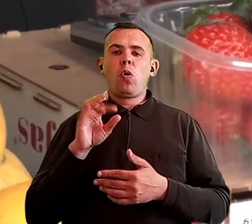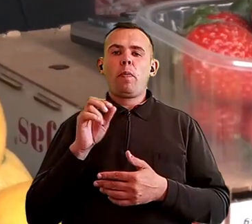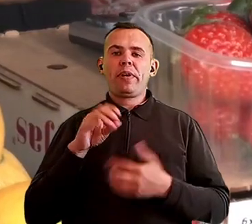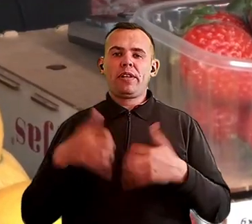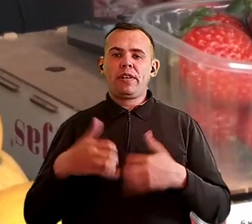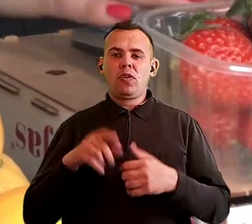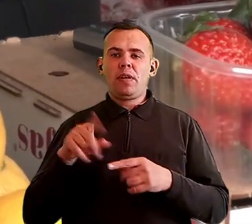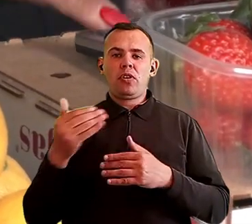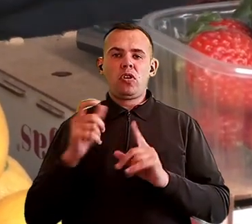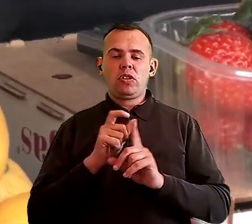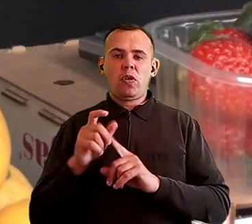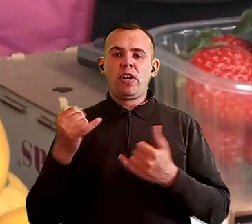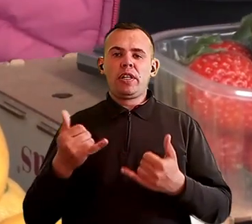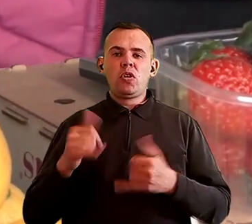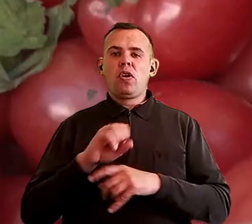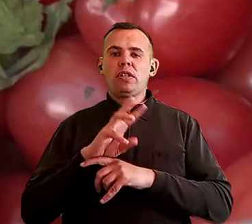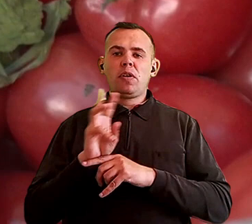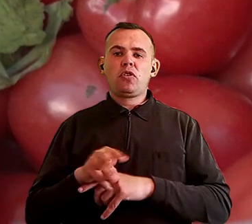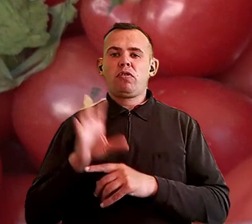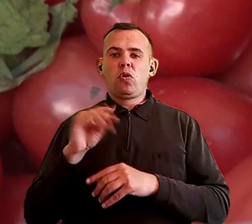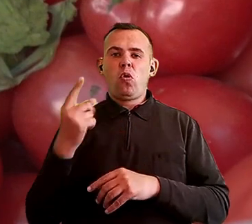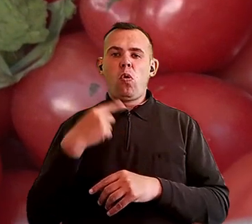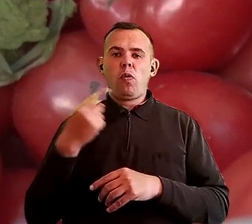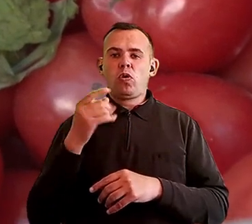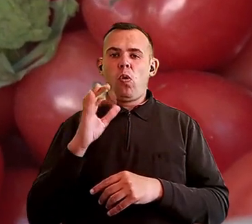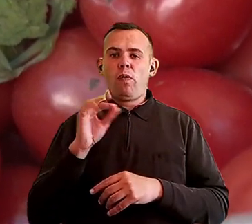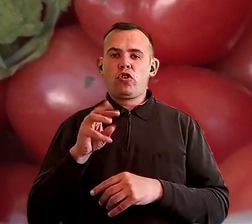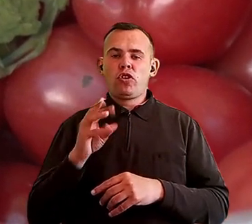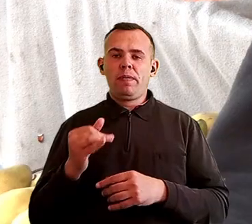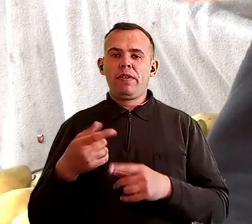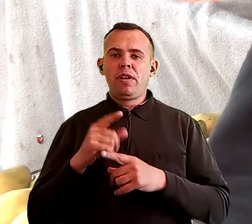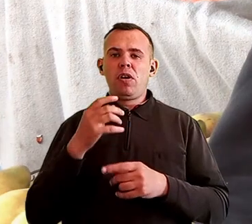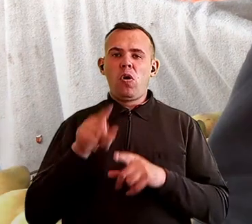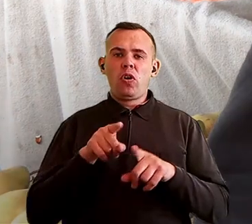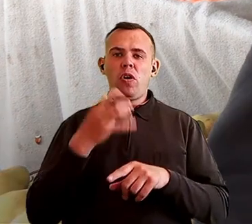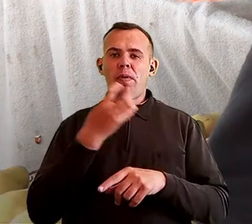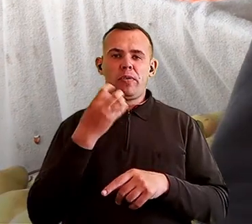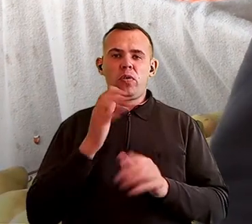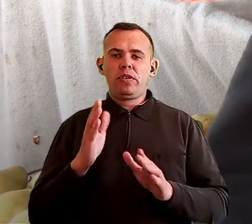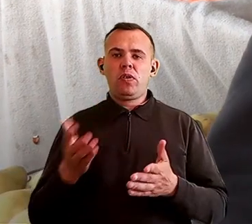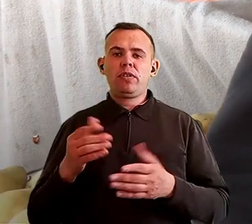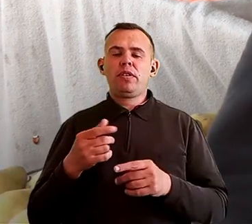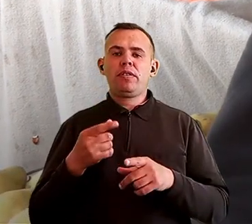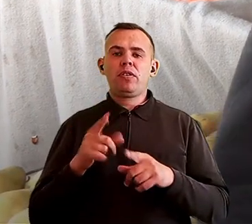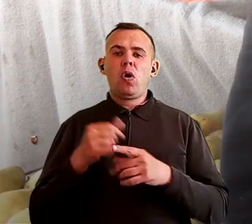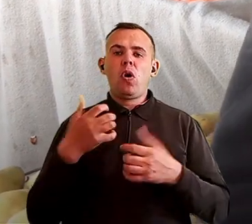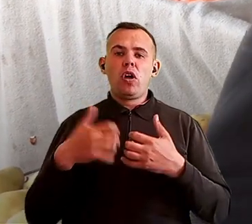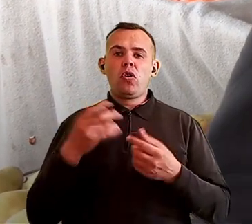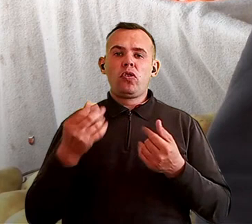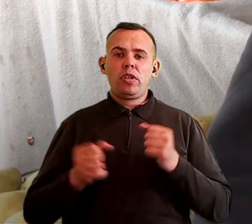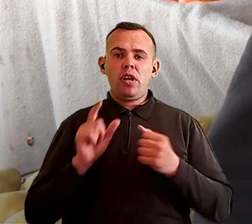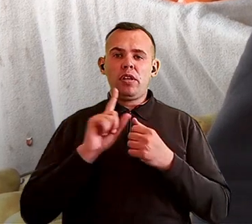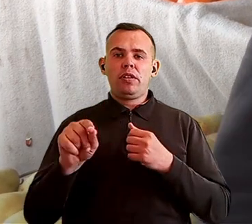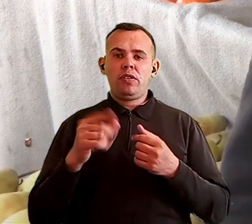словами, нині забезпечує всю область овочами. Огірок, помідор їхній тільки. До Херсона доїхати і оттуда щось привезти – це